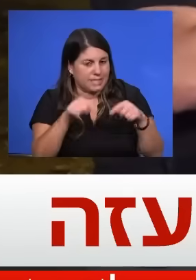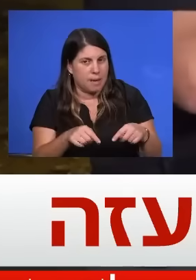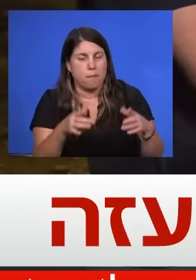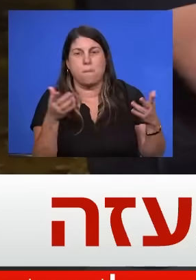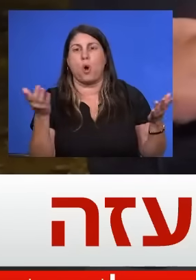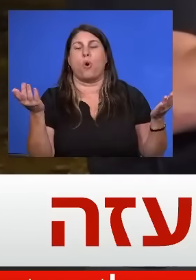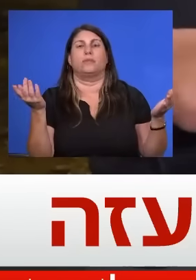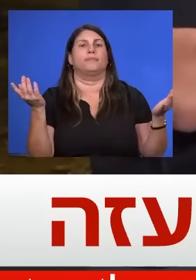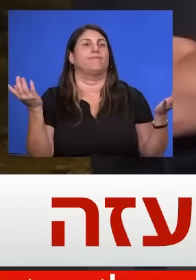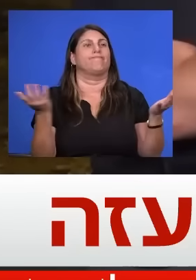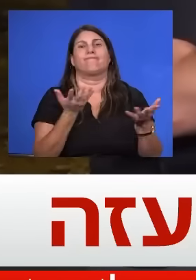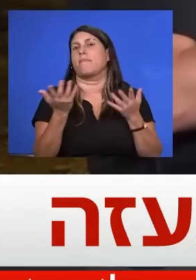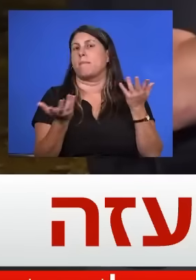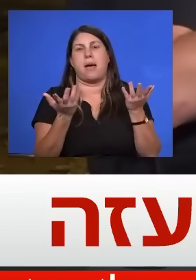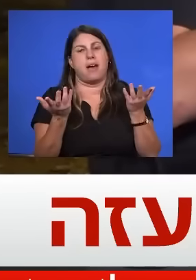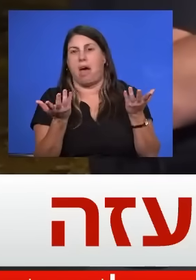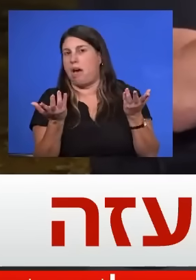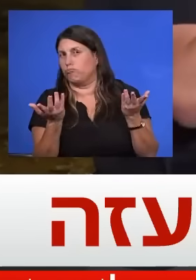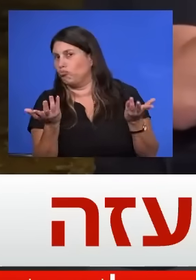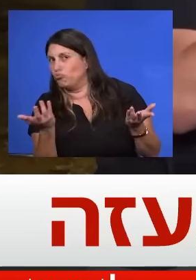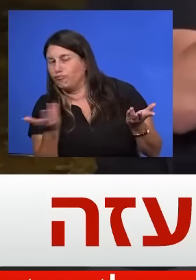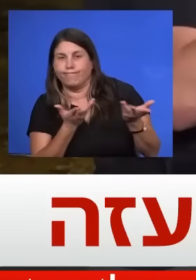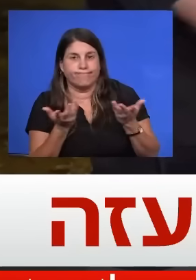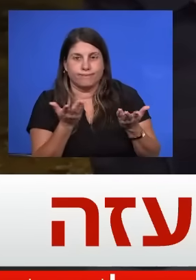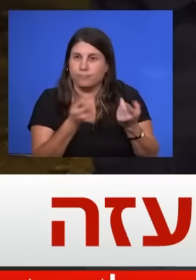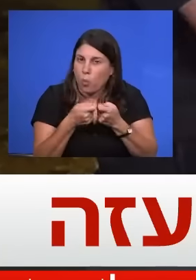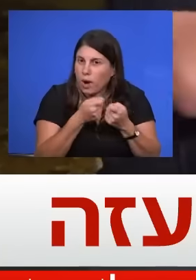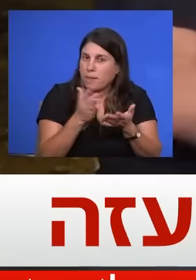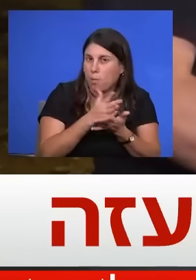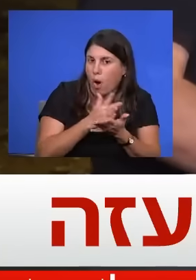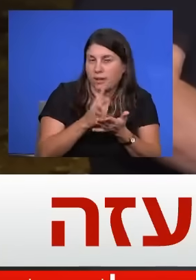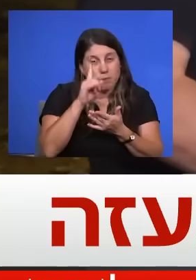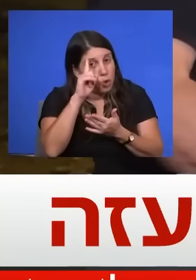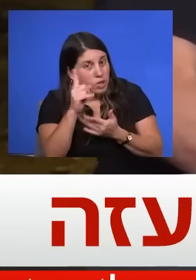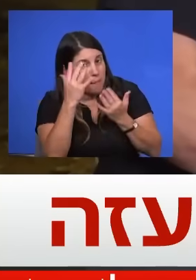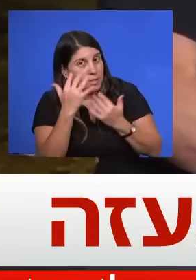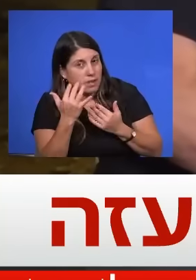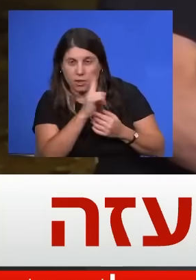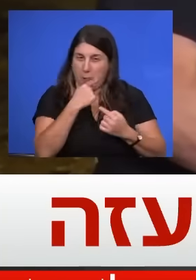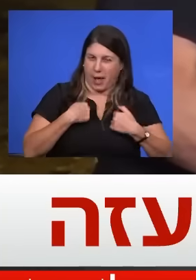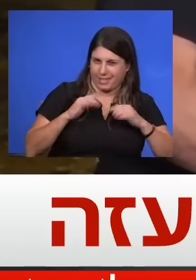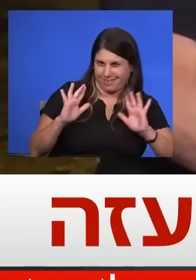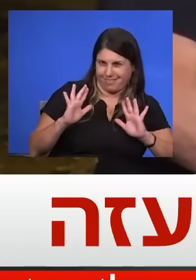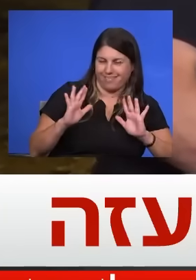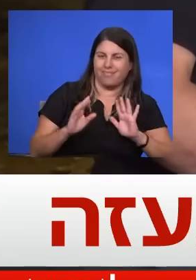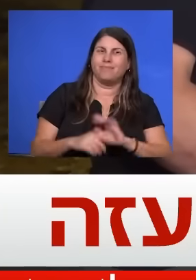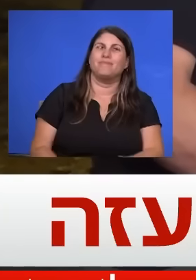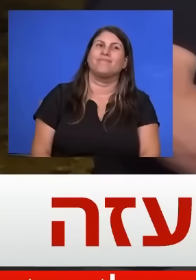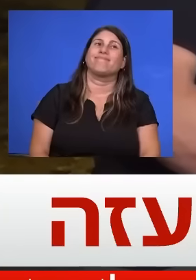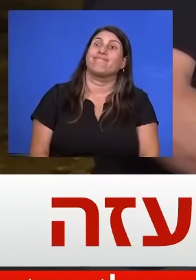מה המצב, מאורגנים, מוכנים, יודע מתי זה יגיע? אל תגיד לנו. לא יודע מתי זה יגיע.